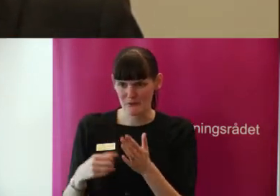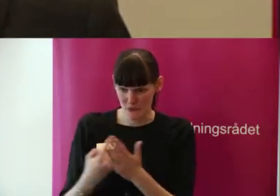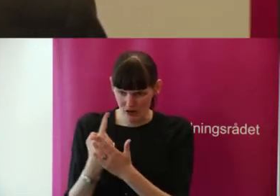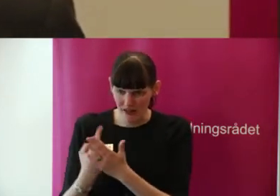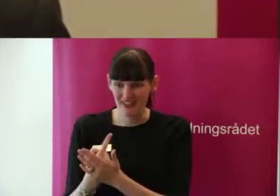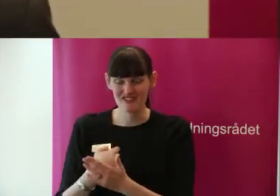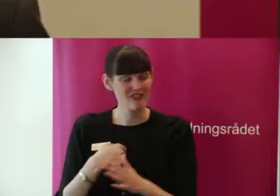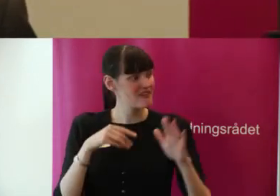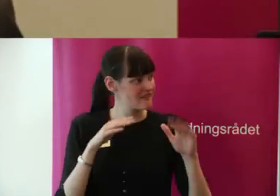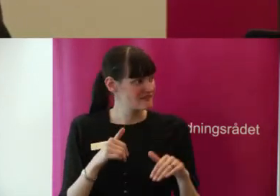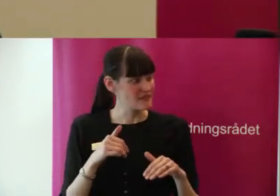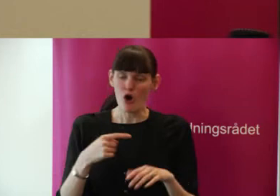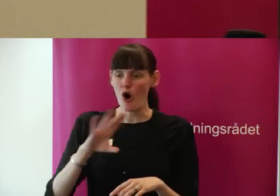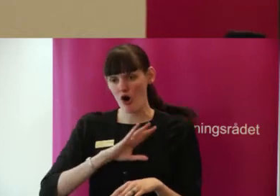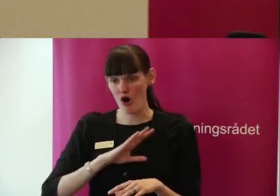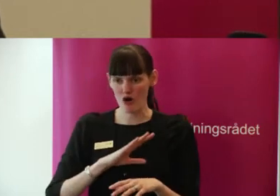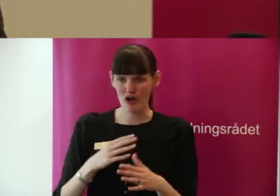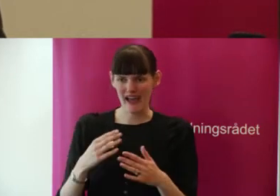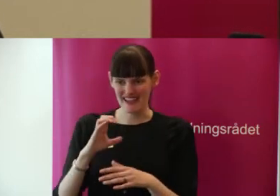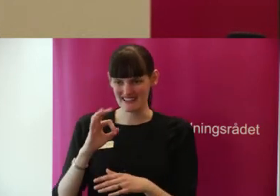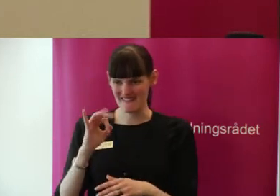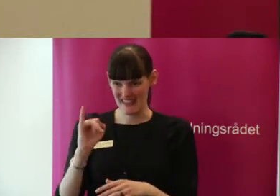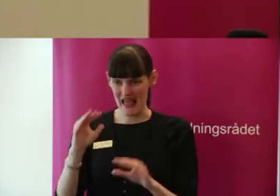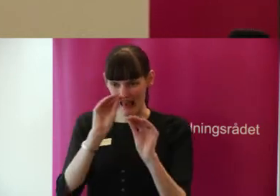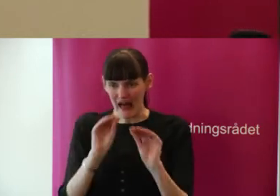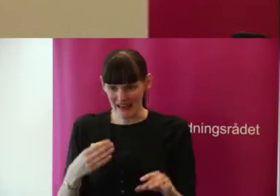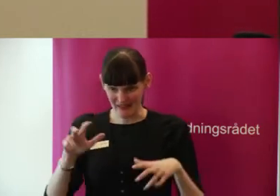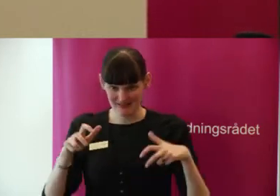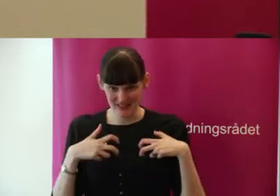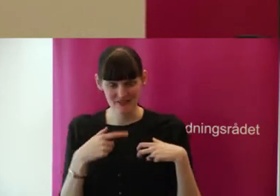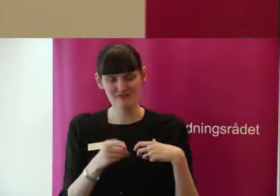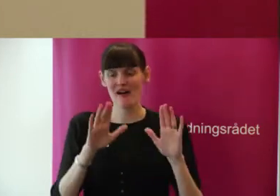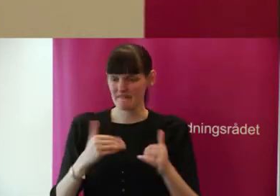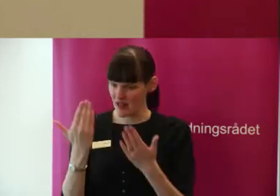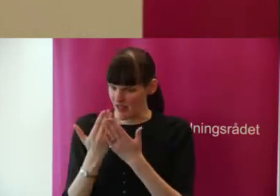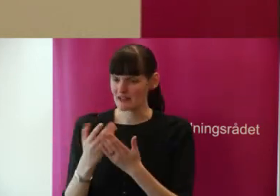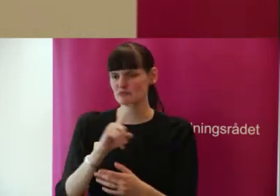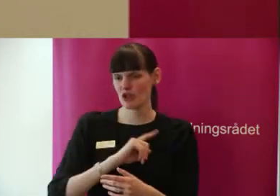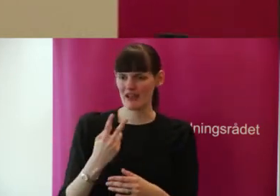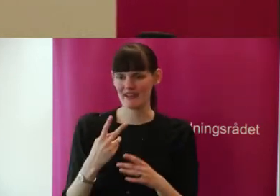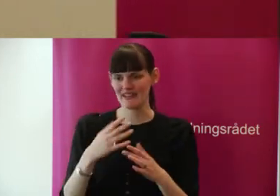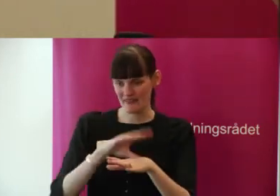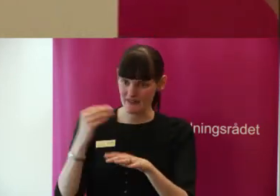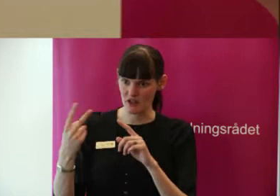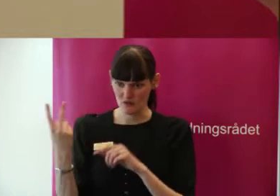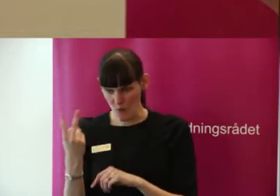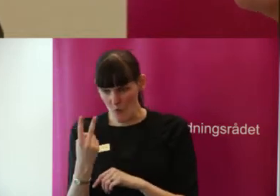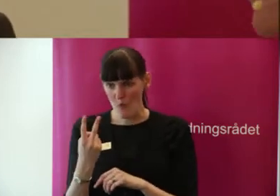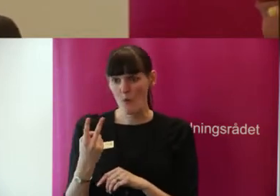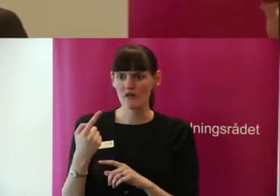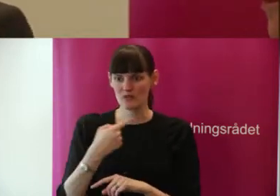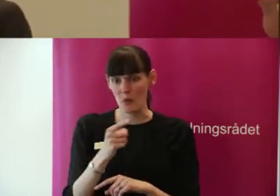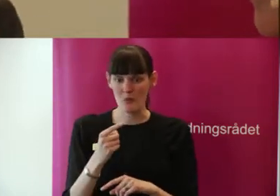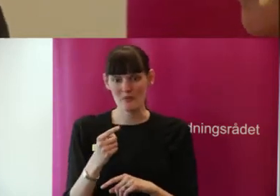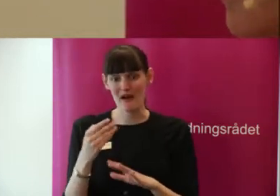SFI-lärare. Eller de är inte då formell SFI-lärare, utan de har läst mycket svenska 2 och är folkhögskolelärare. Och då är